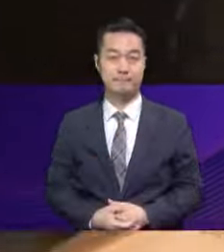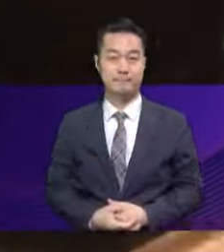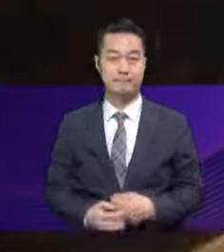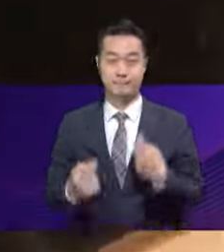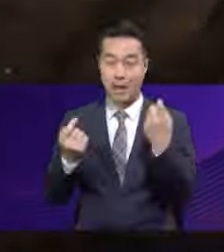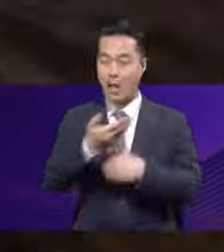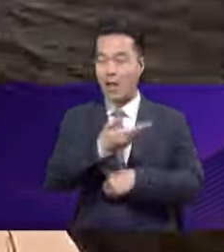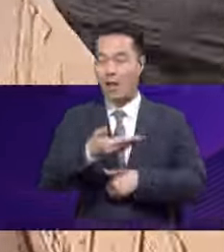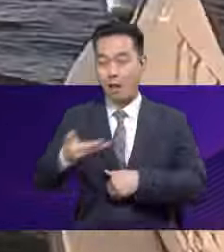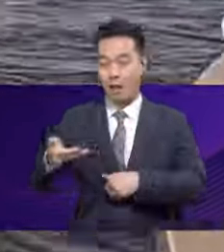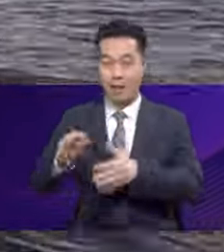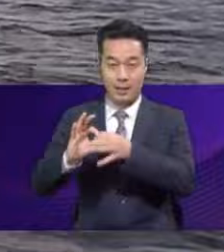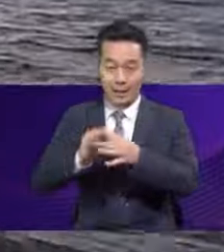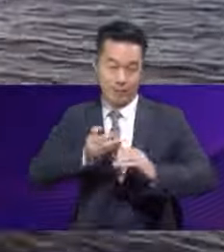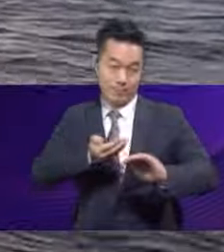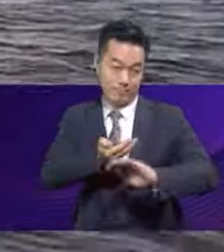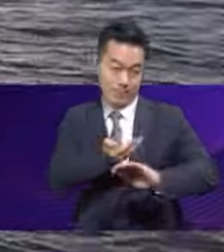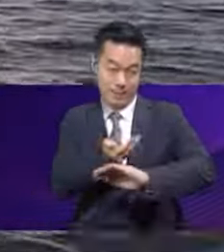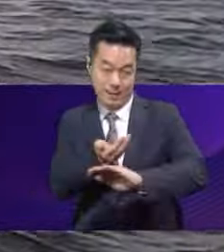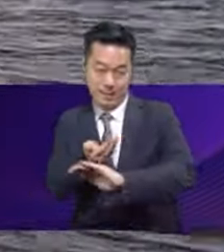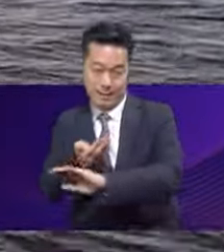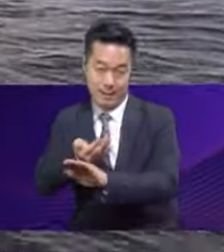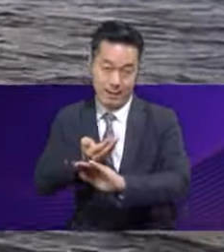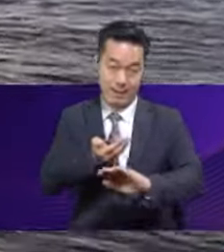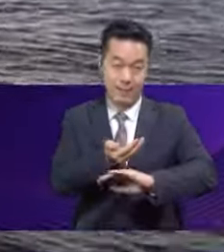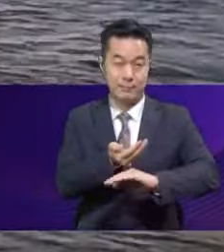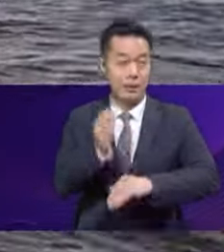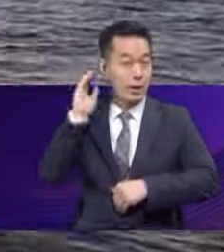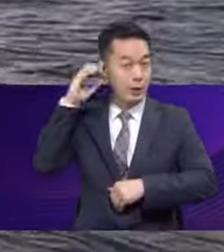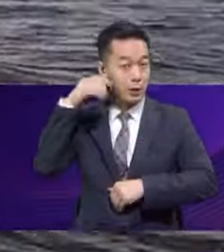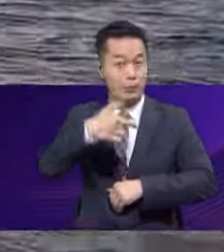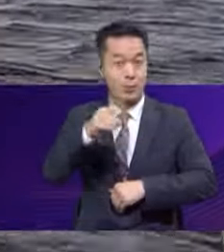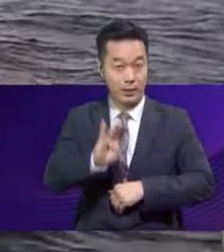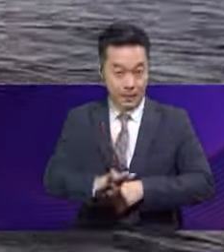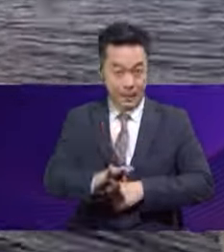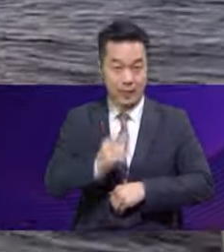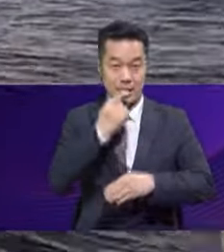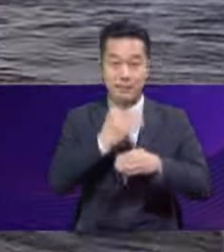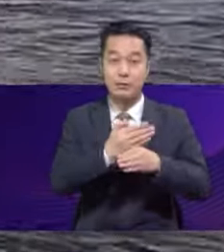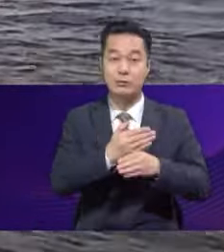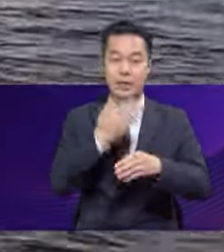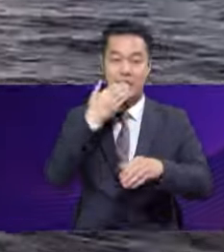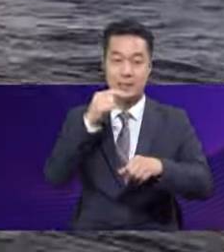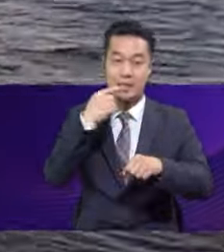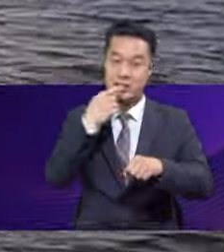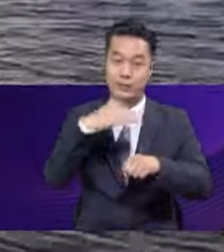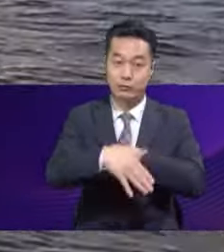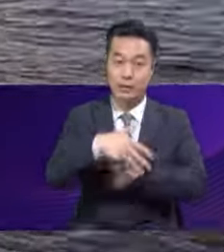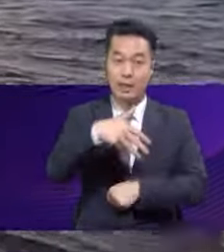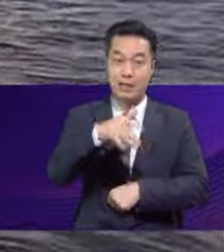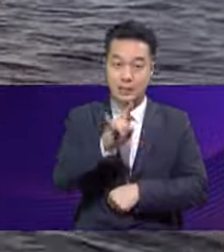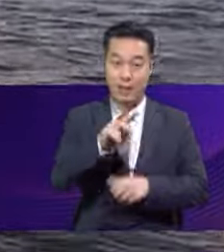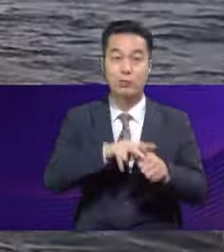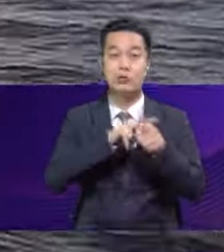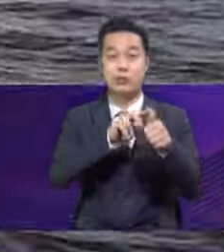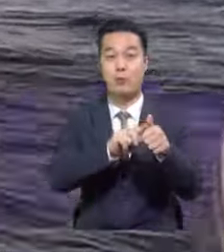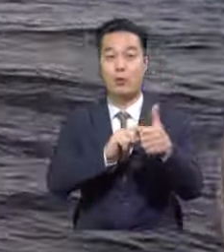한강을 따라 계속해서 달려보겠습니다. 서울 영등포 갑, 민주당 최현일 후보 57.6%로 예측